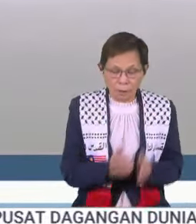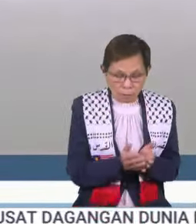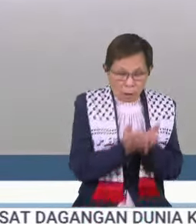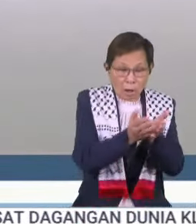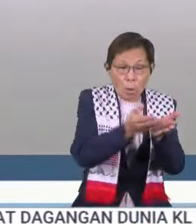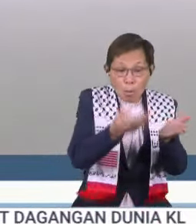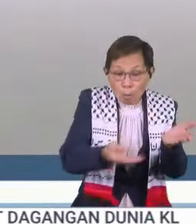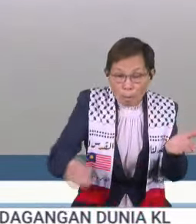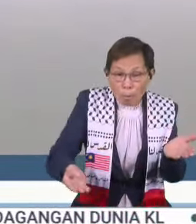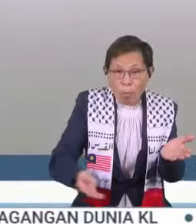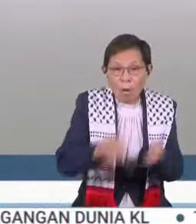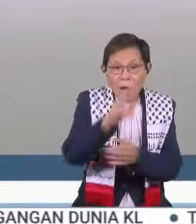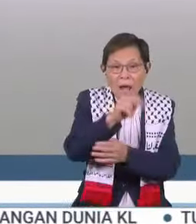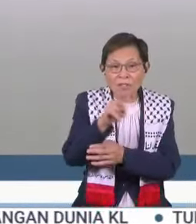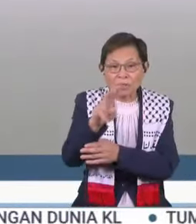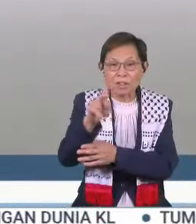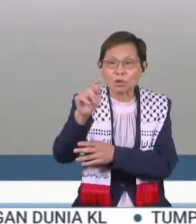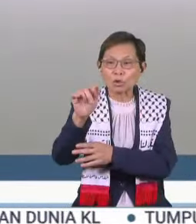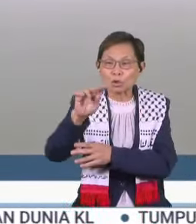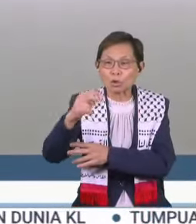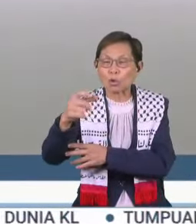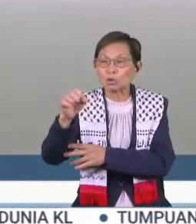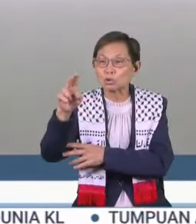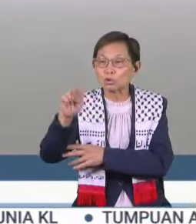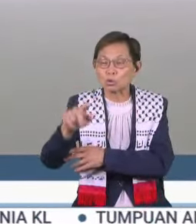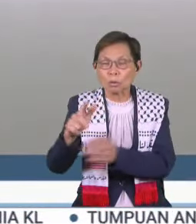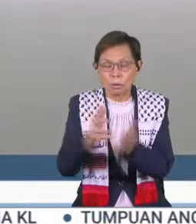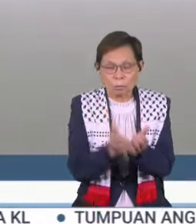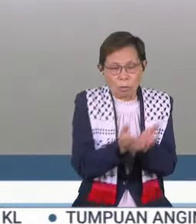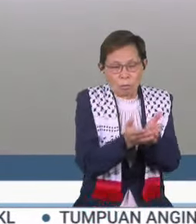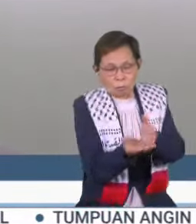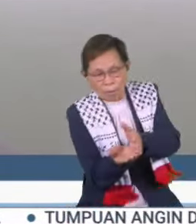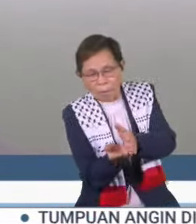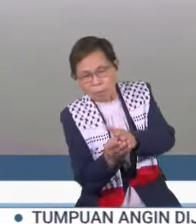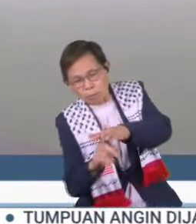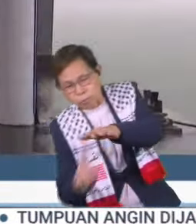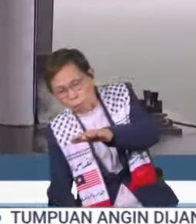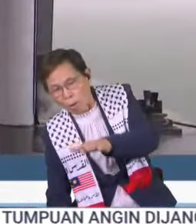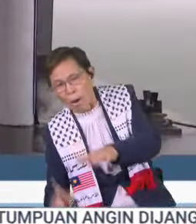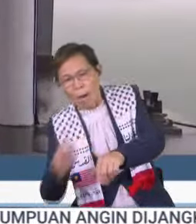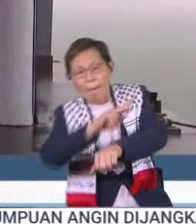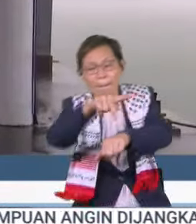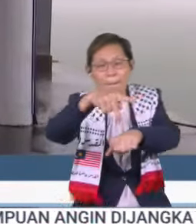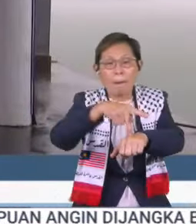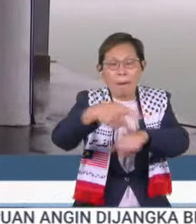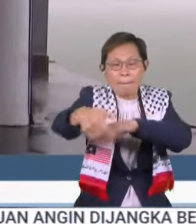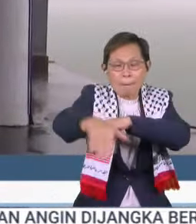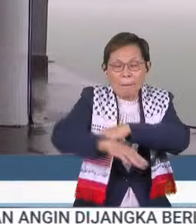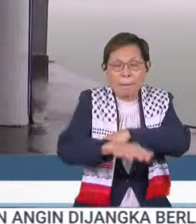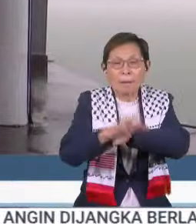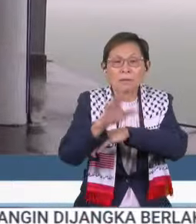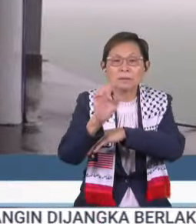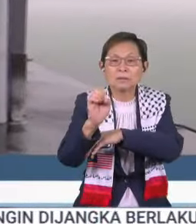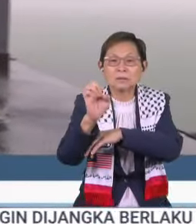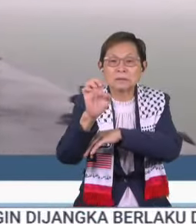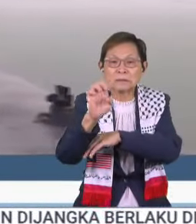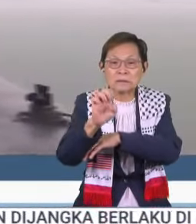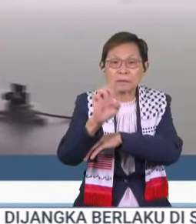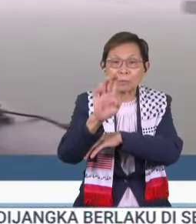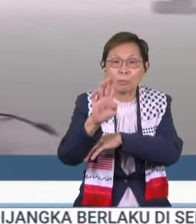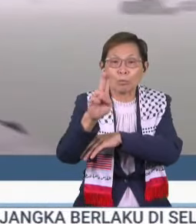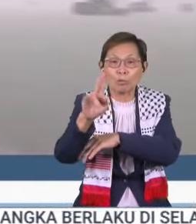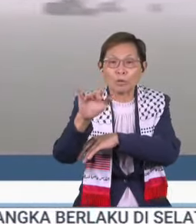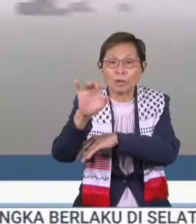Kapal kargo MV Tung Sung karam dan terbalik di perairan Sebuyau, berhampiran Pulau Burung pada 19 Julai